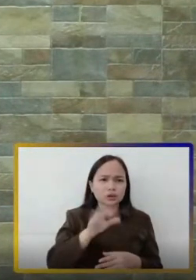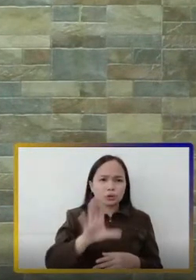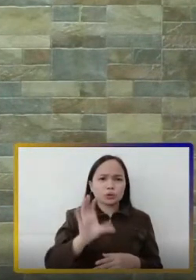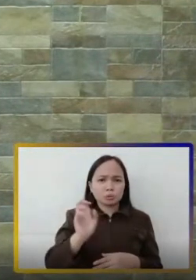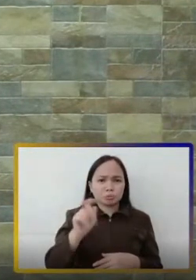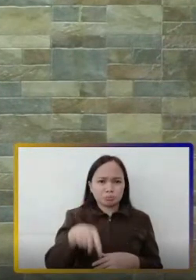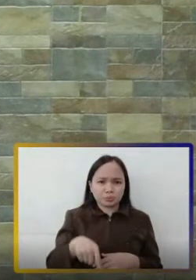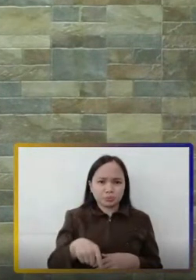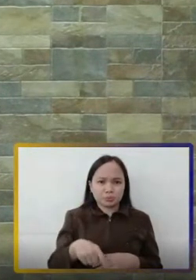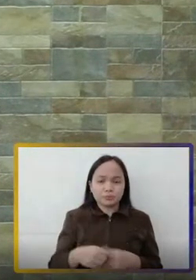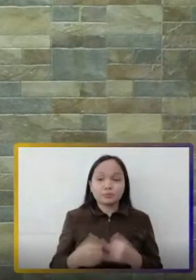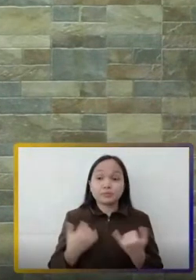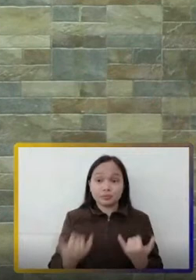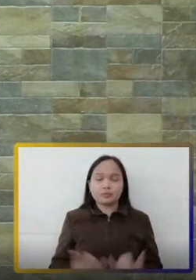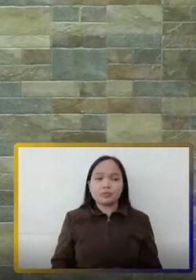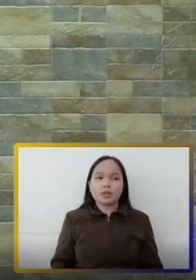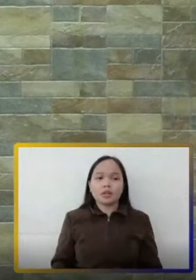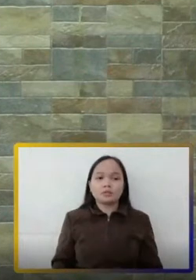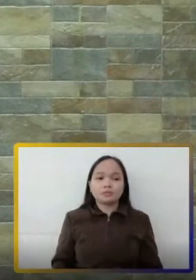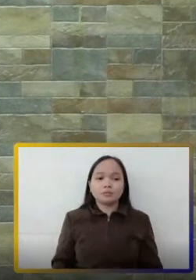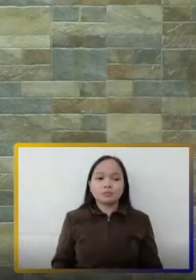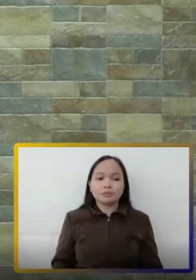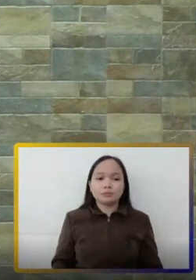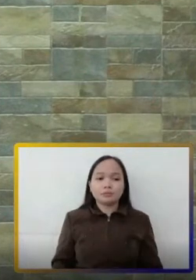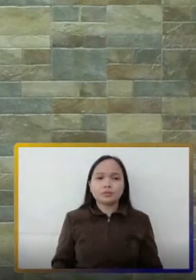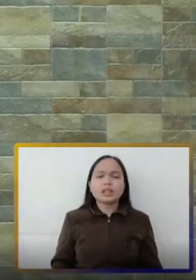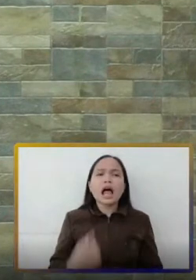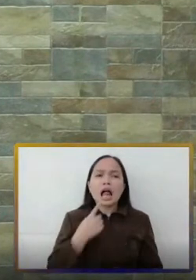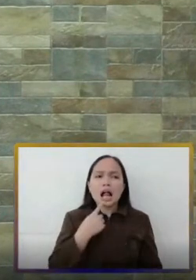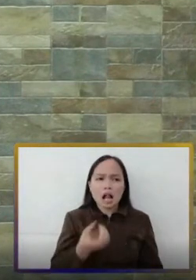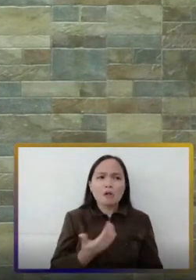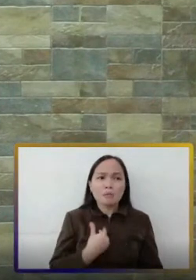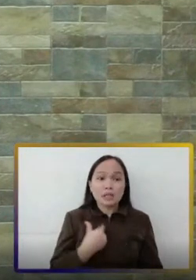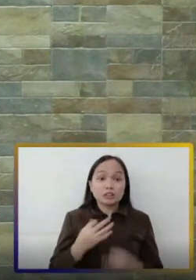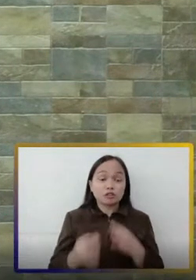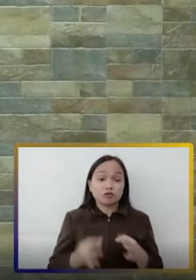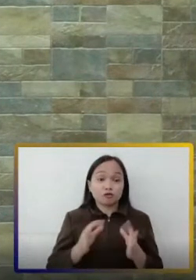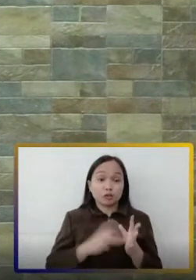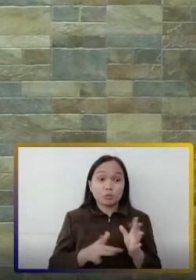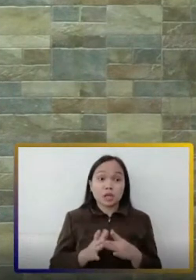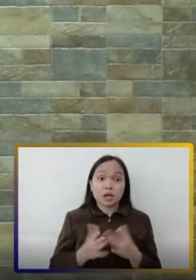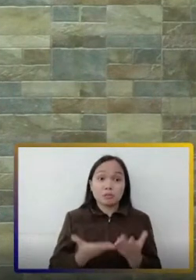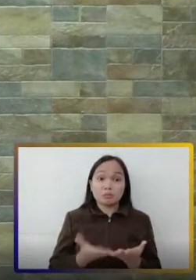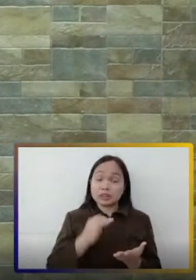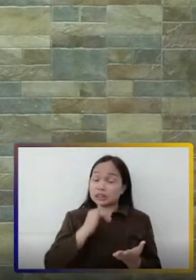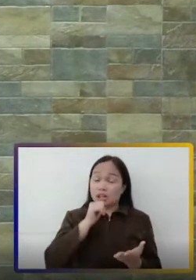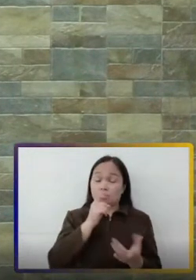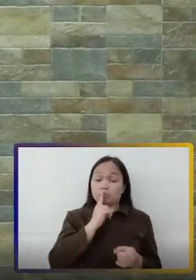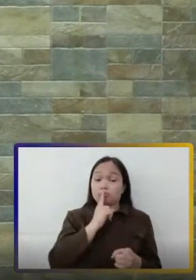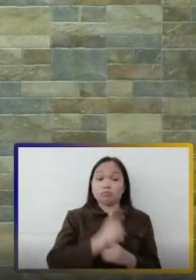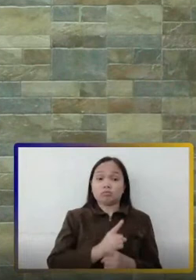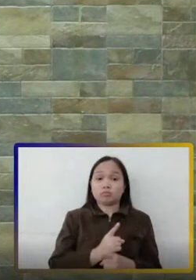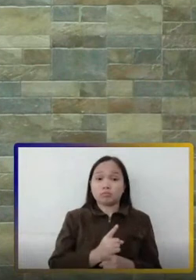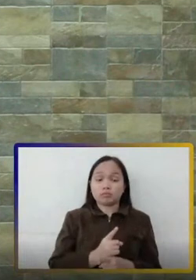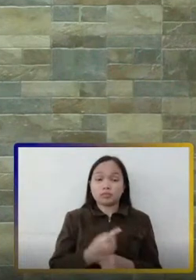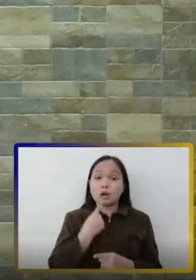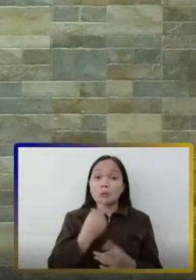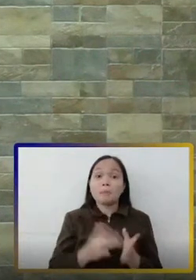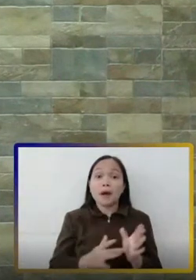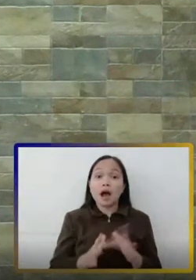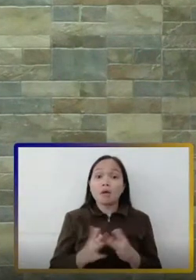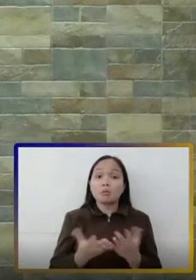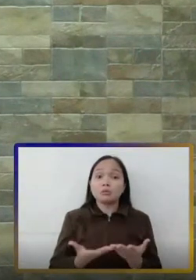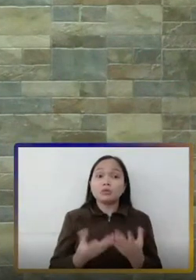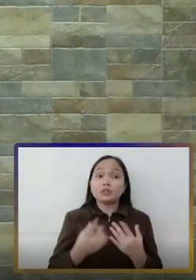kapatid. All right? Now, tell me if the Bible is not telling the truth. The Bible